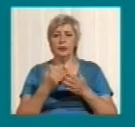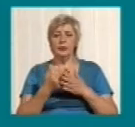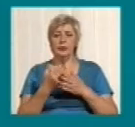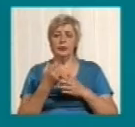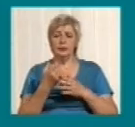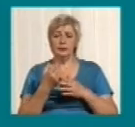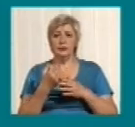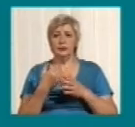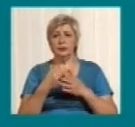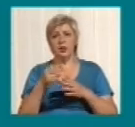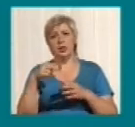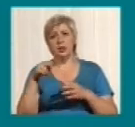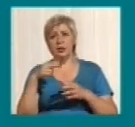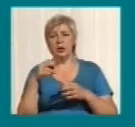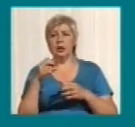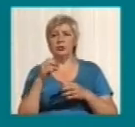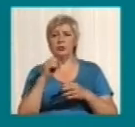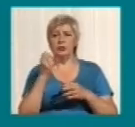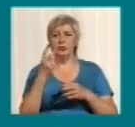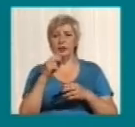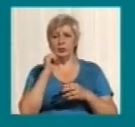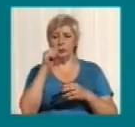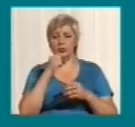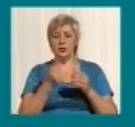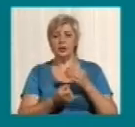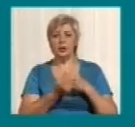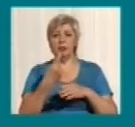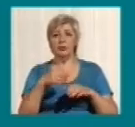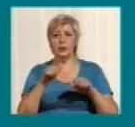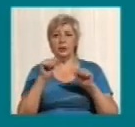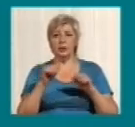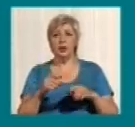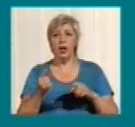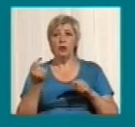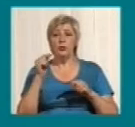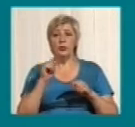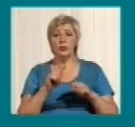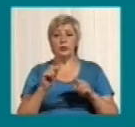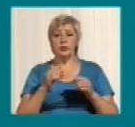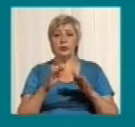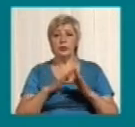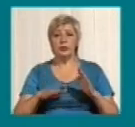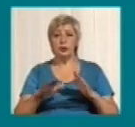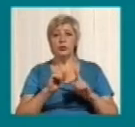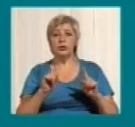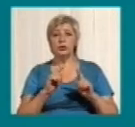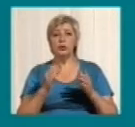12-го року з'явилися рішення суду про цю територію, що вона належить іншому власнику.